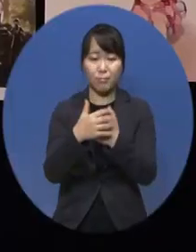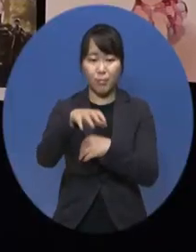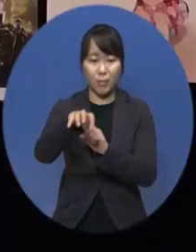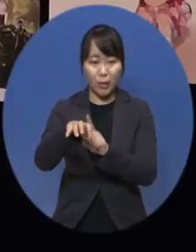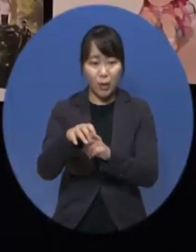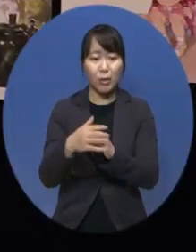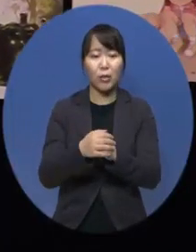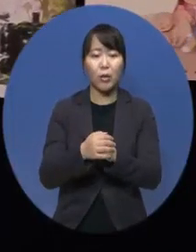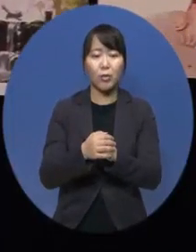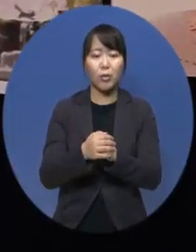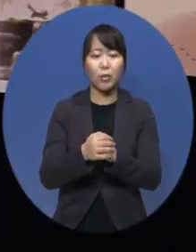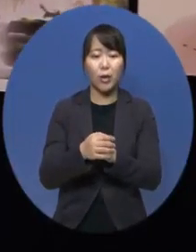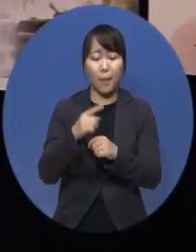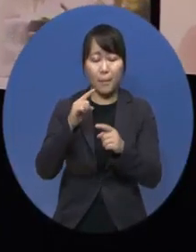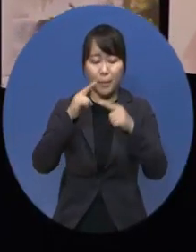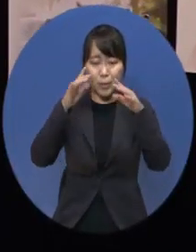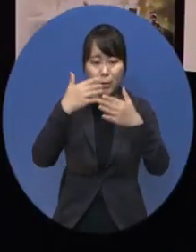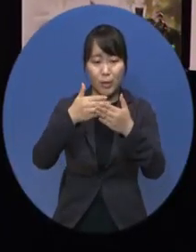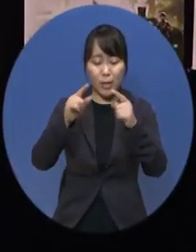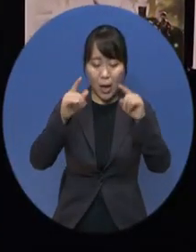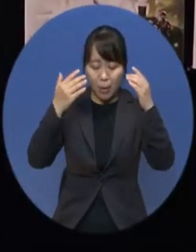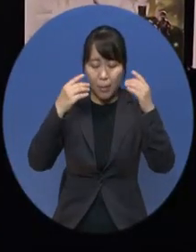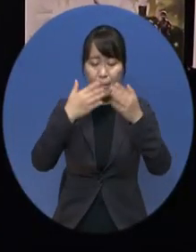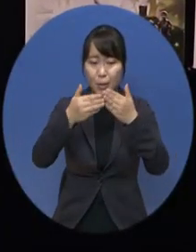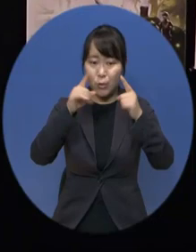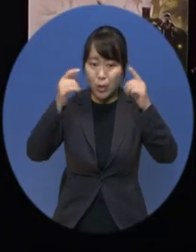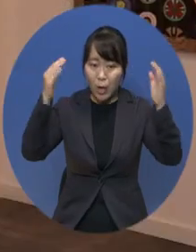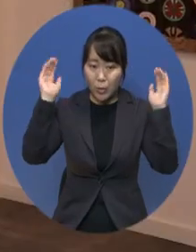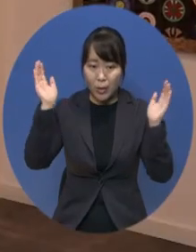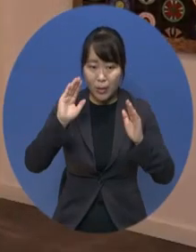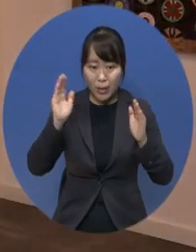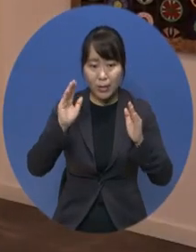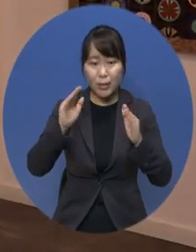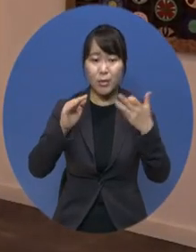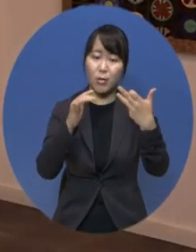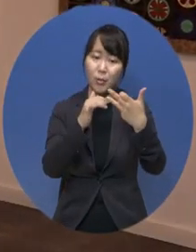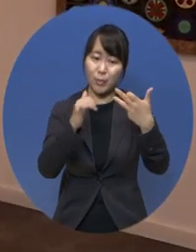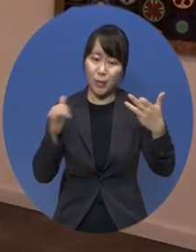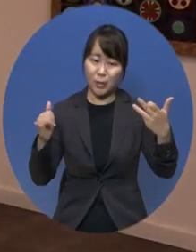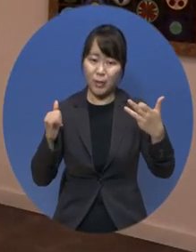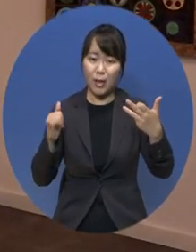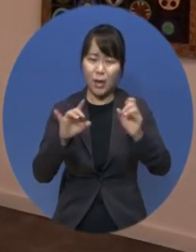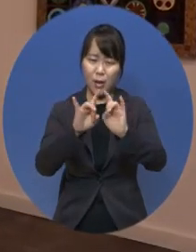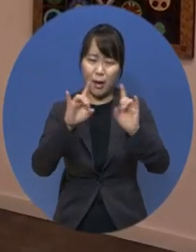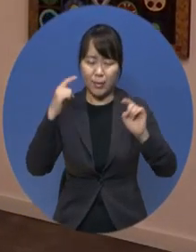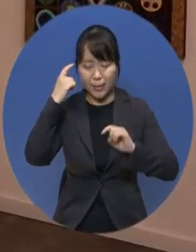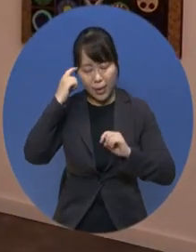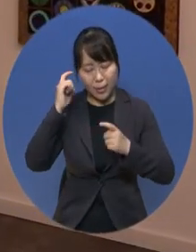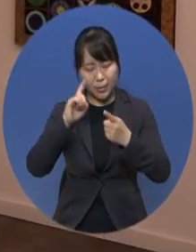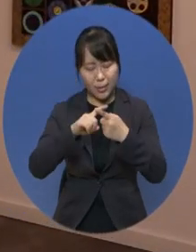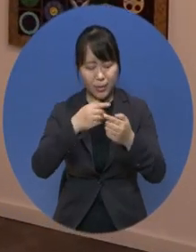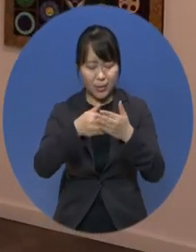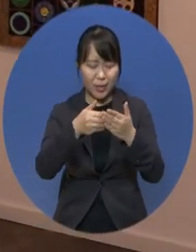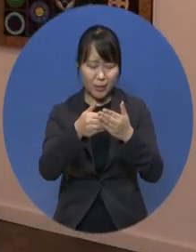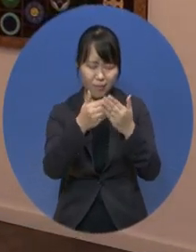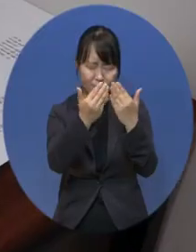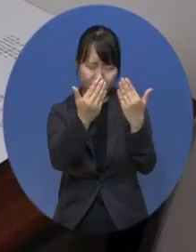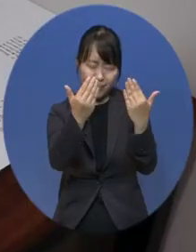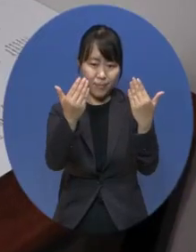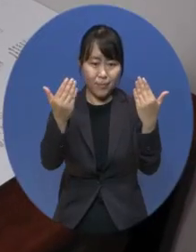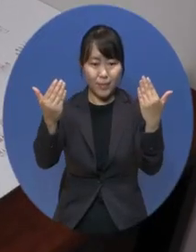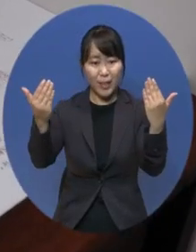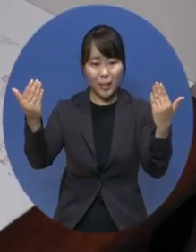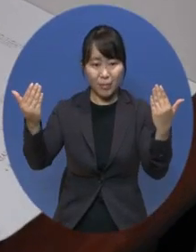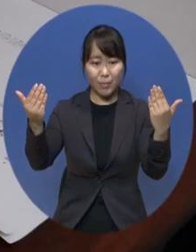지역 미술대학에서 재학 중인 학생 작가 18명이 각자의 미술 세계를 한자리에 펼쳐놓은